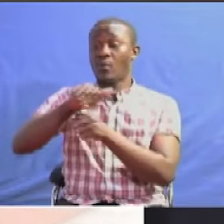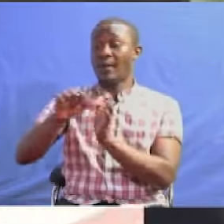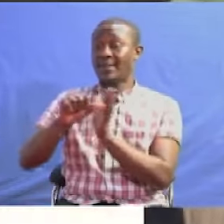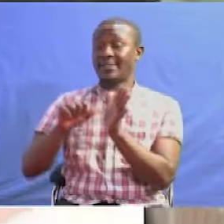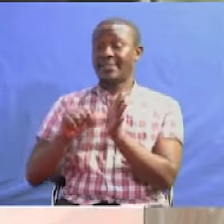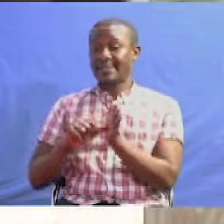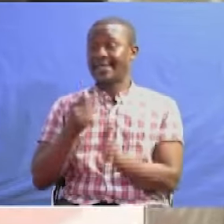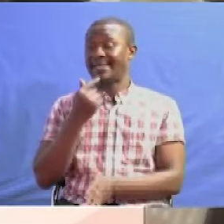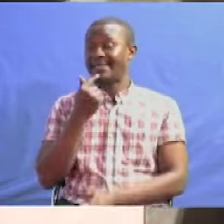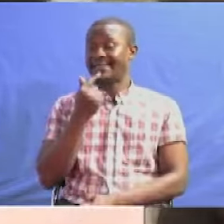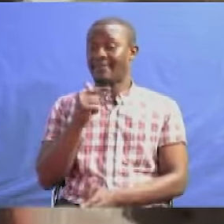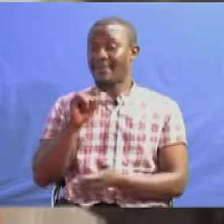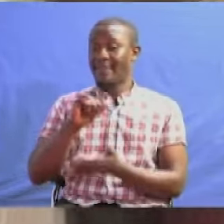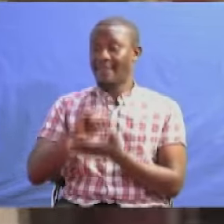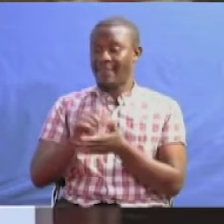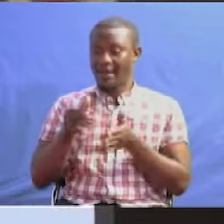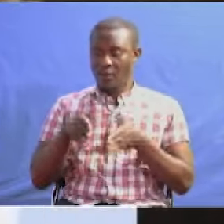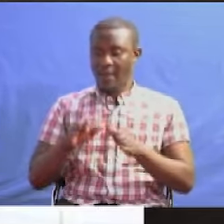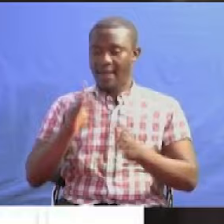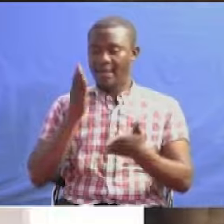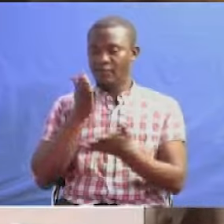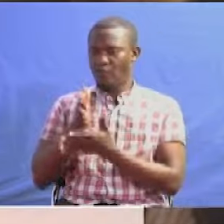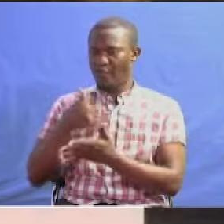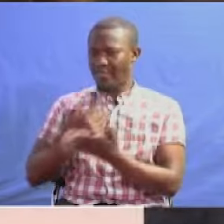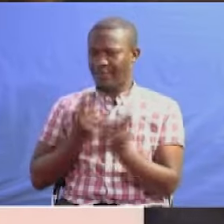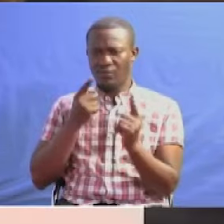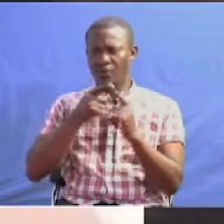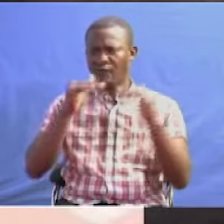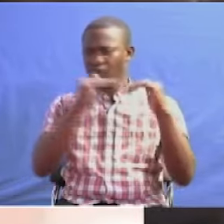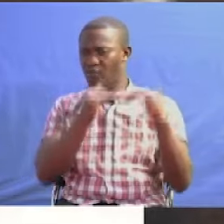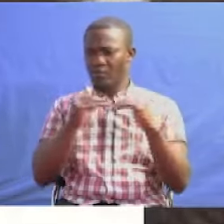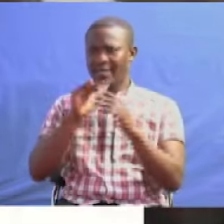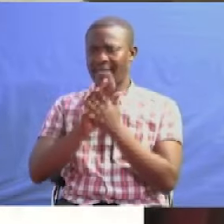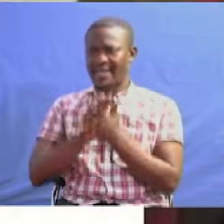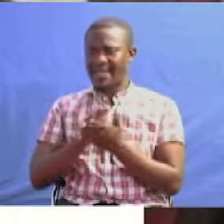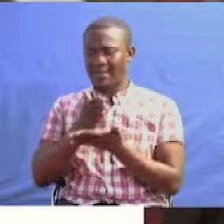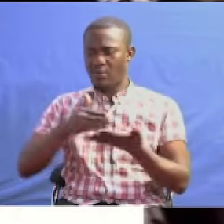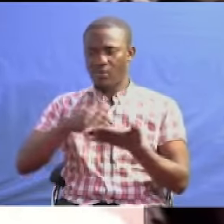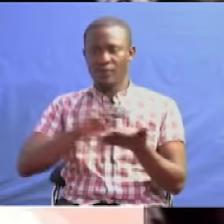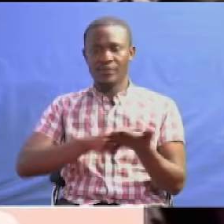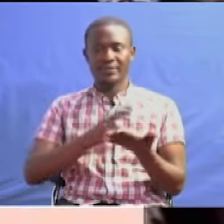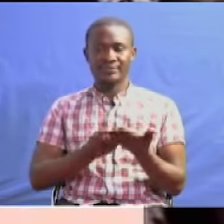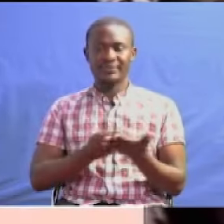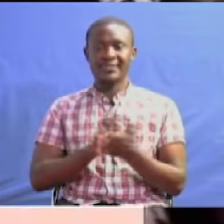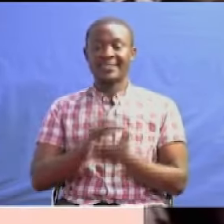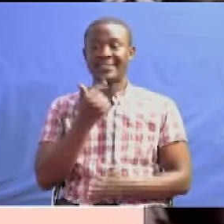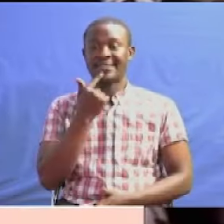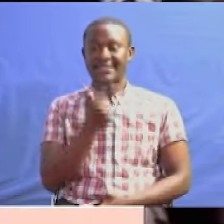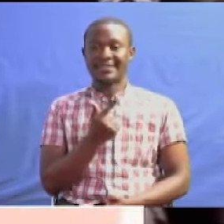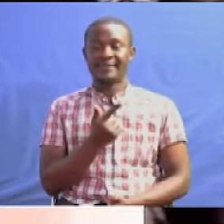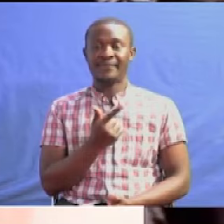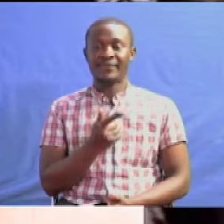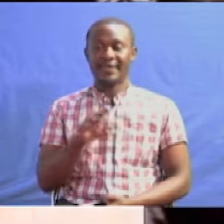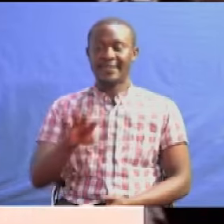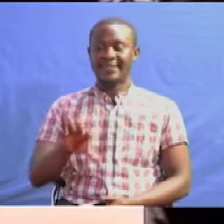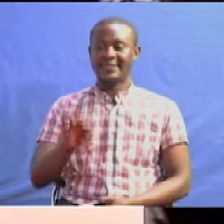hiyo, akiitaja kuwa njia sahihi yenye lengo la usawa katika ugavi wa rasilimali. He is saying, top